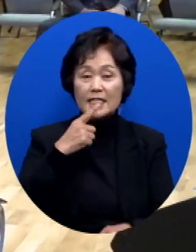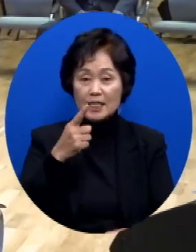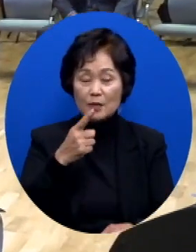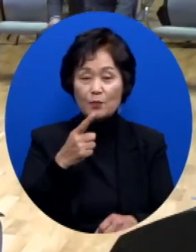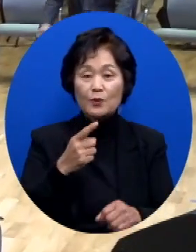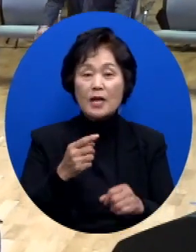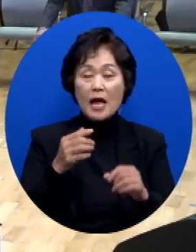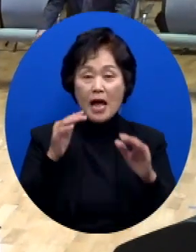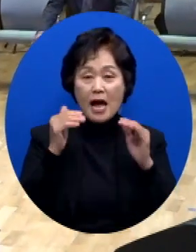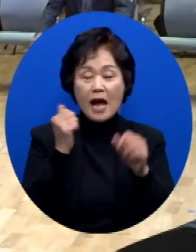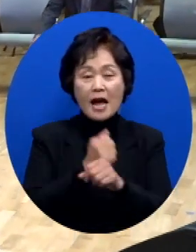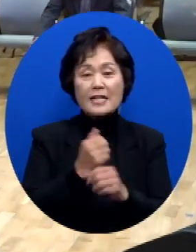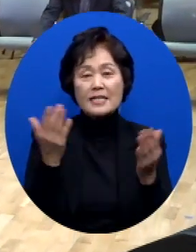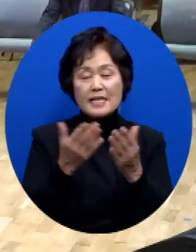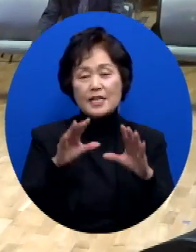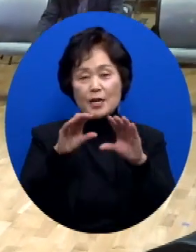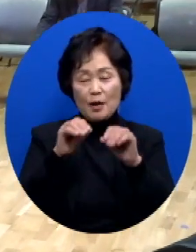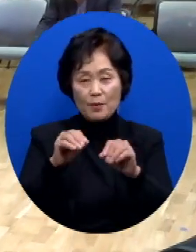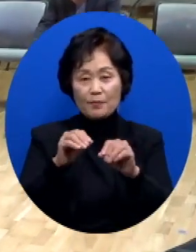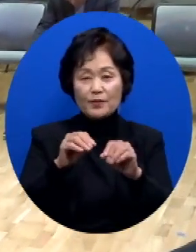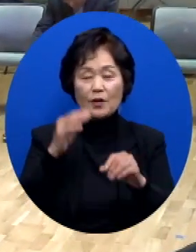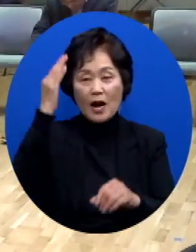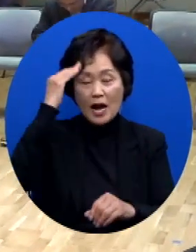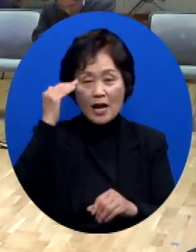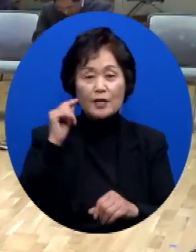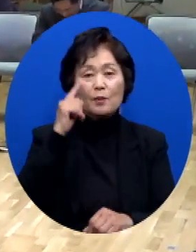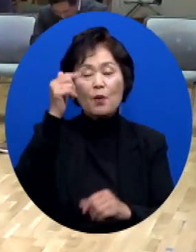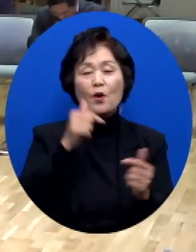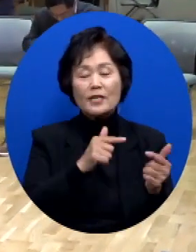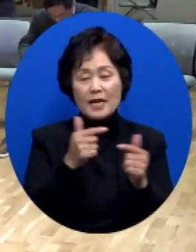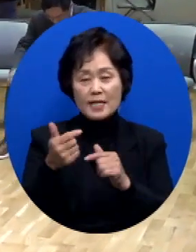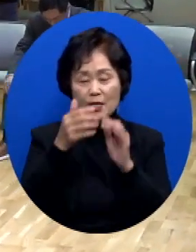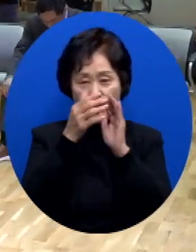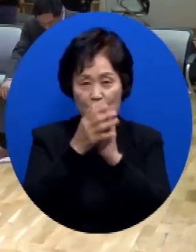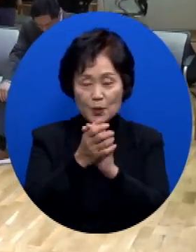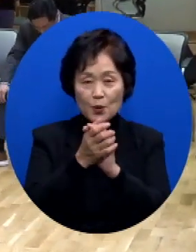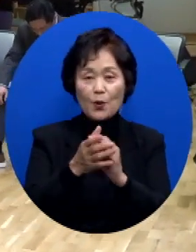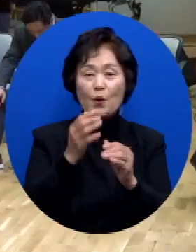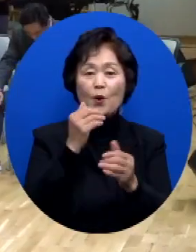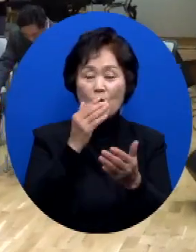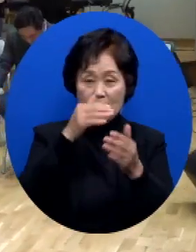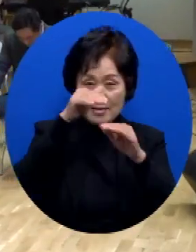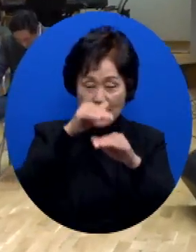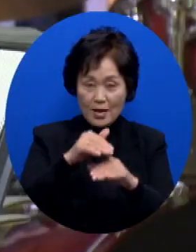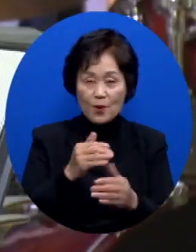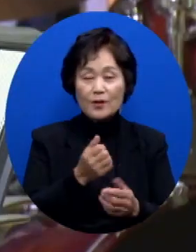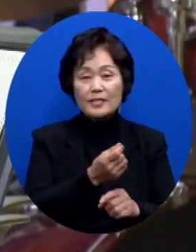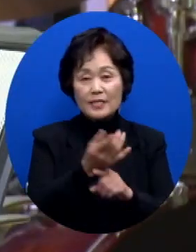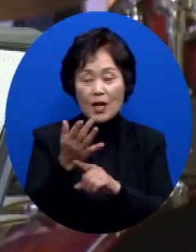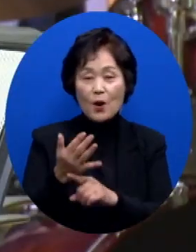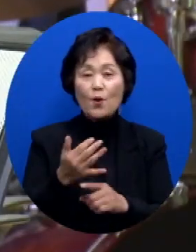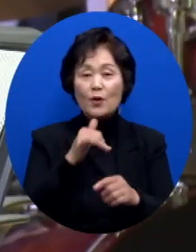목회자들이 기도제목을 제시하고 있으며 cts 뉴욕 방송을 통해 매일 방송되고 있습니다